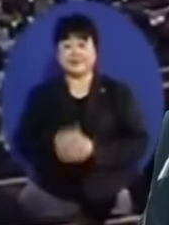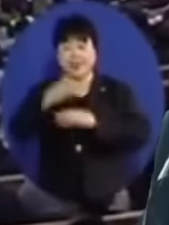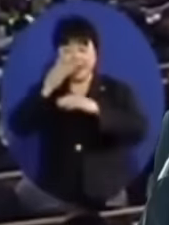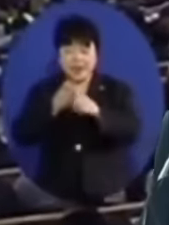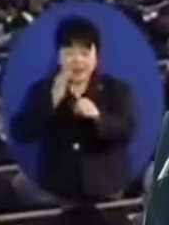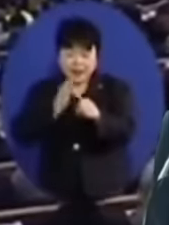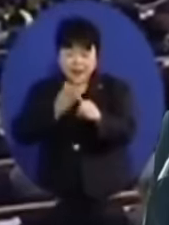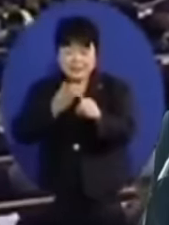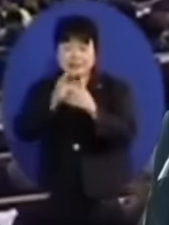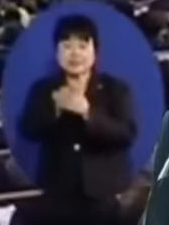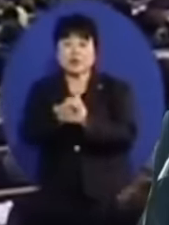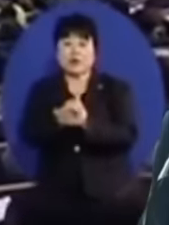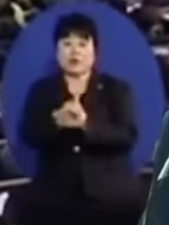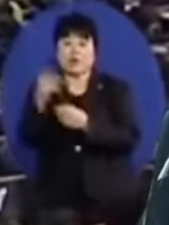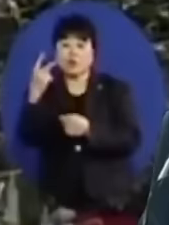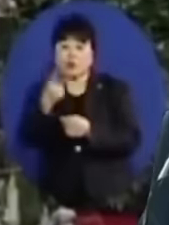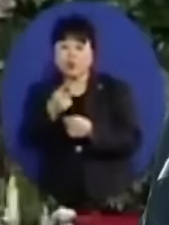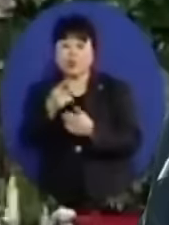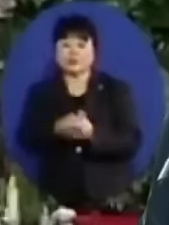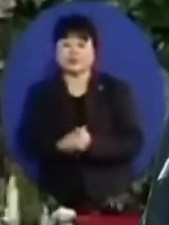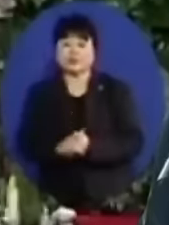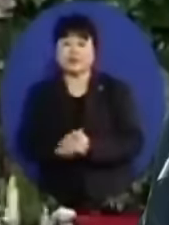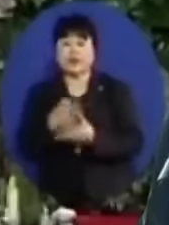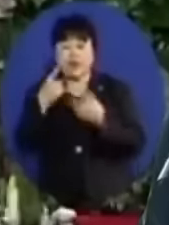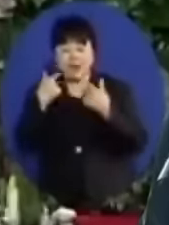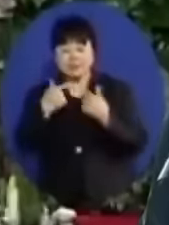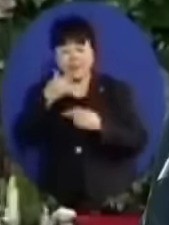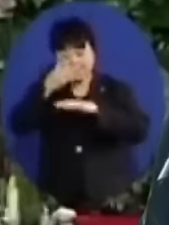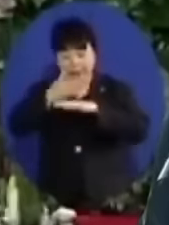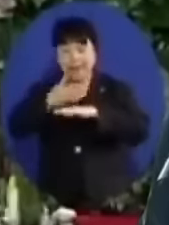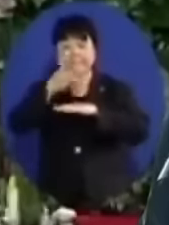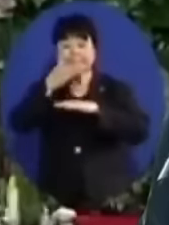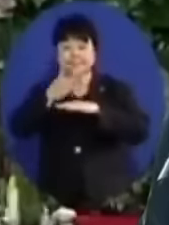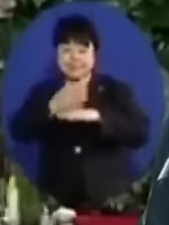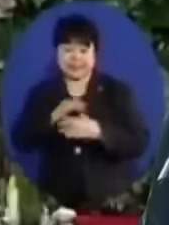간절히 기도하되 언제나 감사를